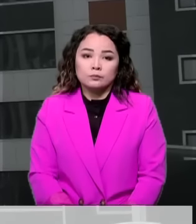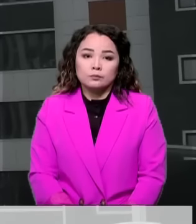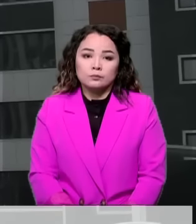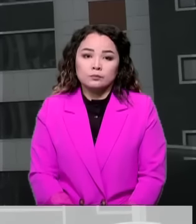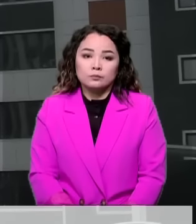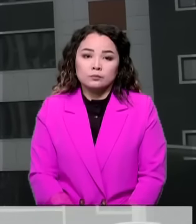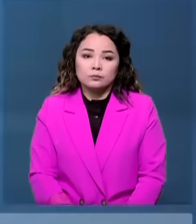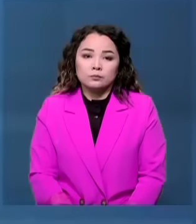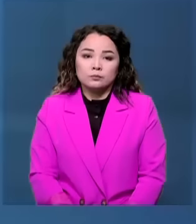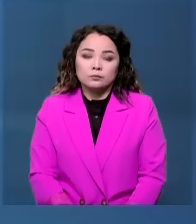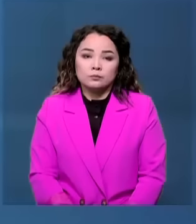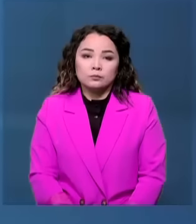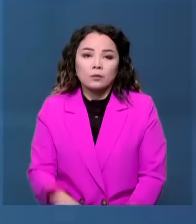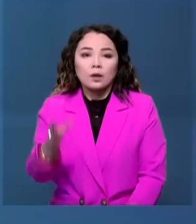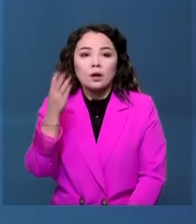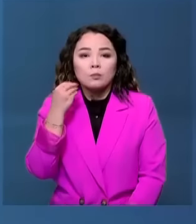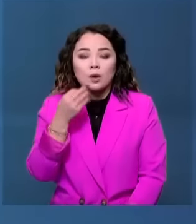Өскемен.